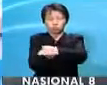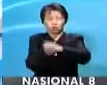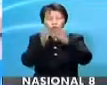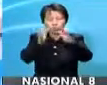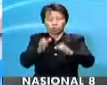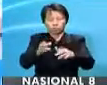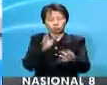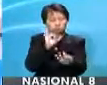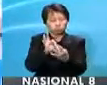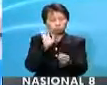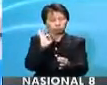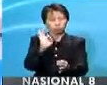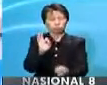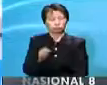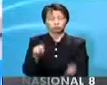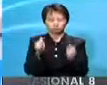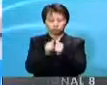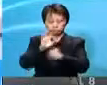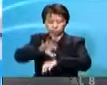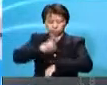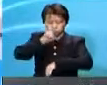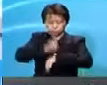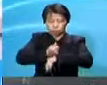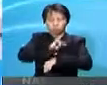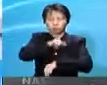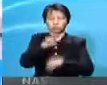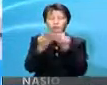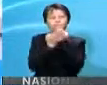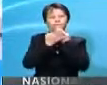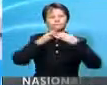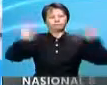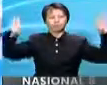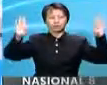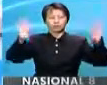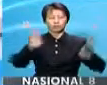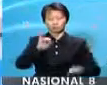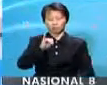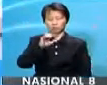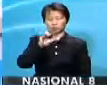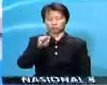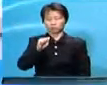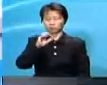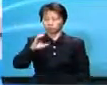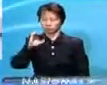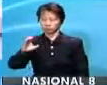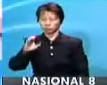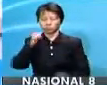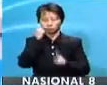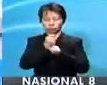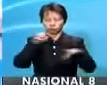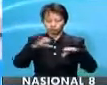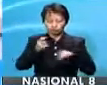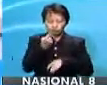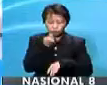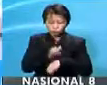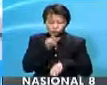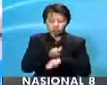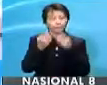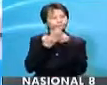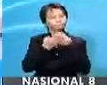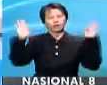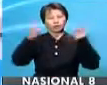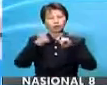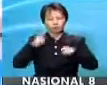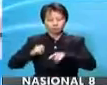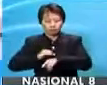secara komprehensif. Antaranya dengan penubuhan Suruhanjaya Bebas Pencegahan Rasuah IACC yang bertujuan menjalankan tugas secara bebas